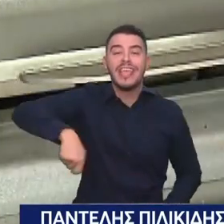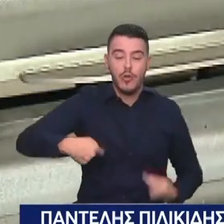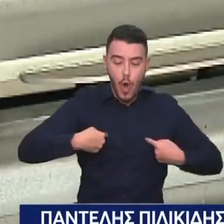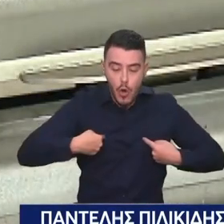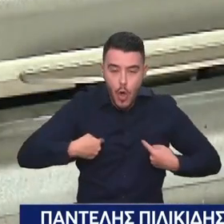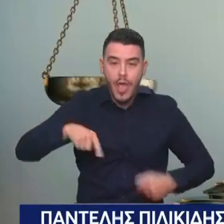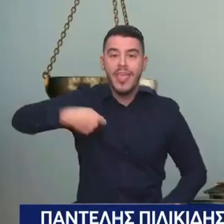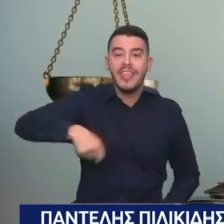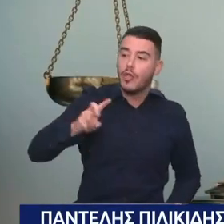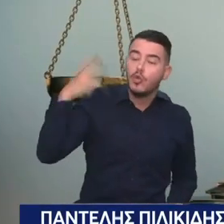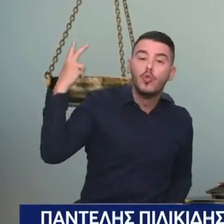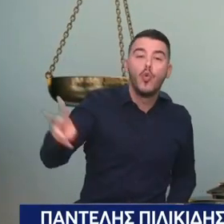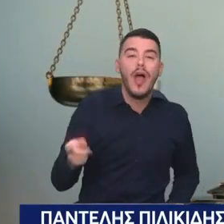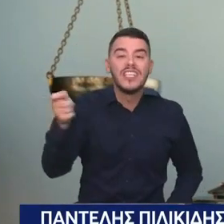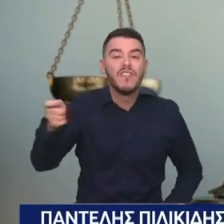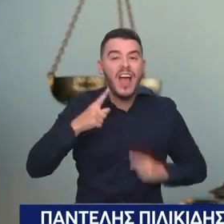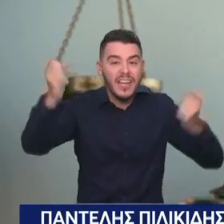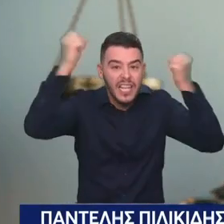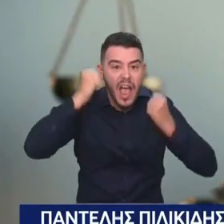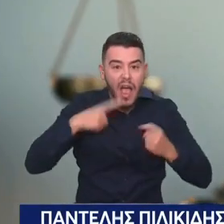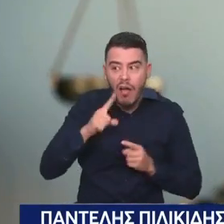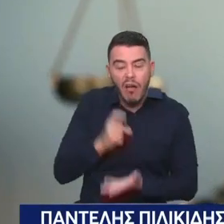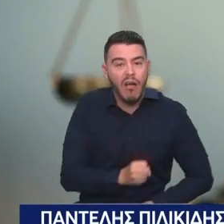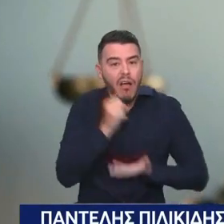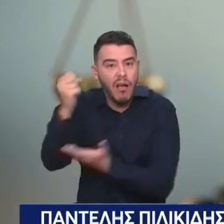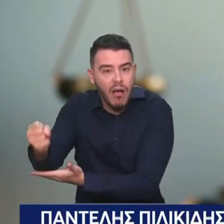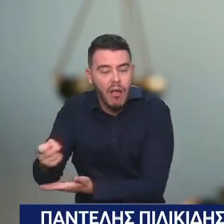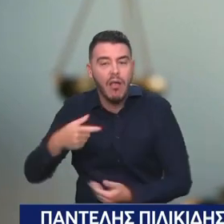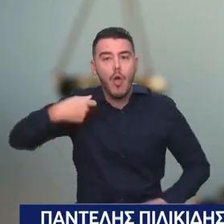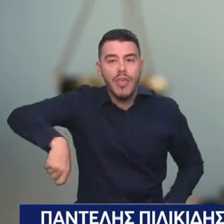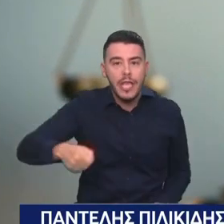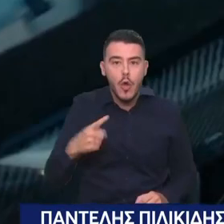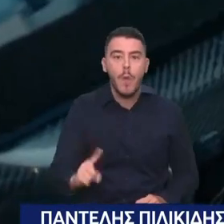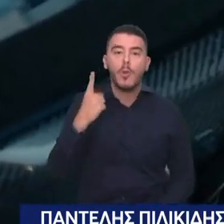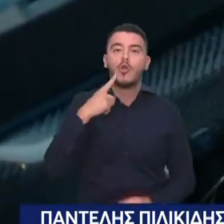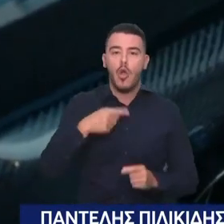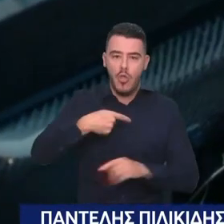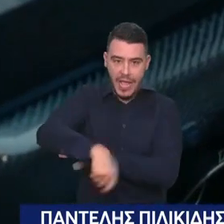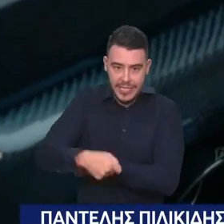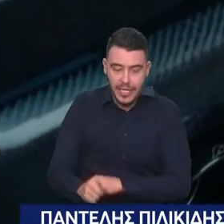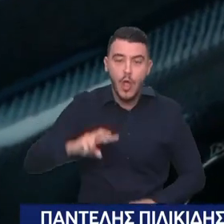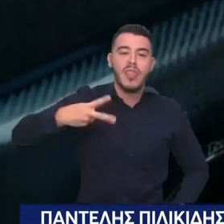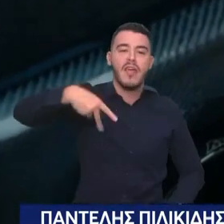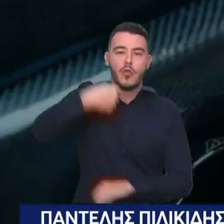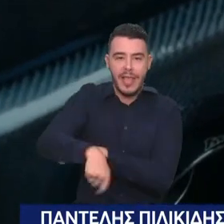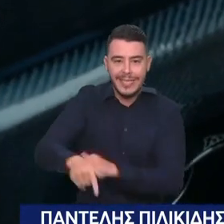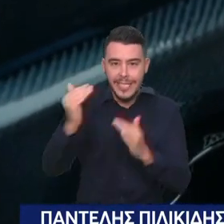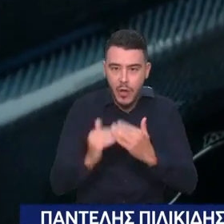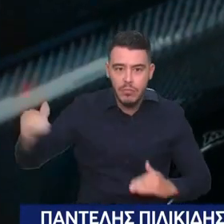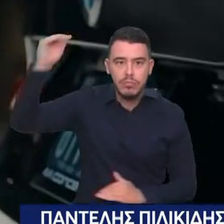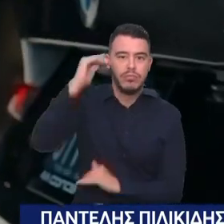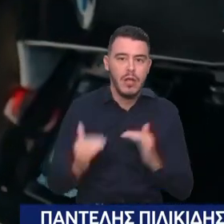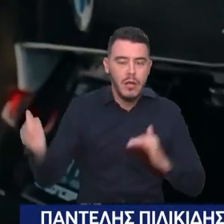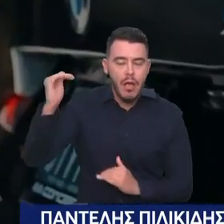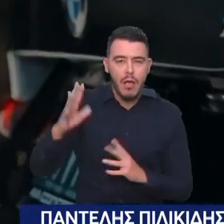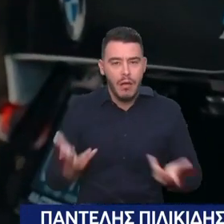δικαστήρια, πρωτόδικα, δικηγόρο για να πάω στο εφετείο, δικηγόρο για να πάω στον Άριο Πάγο και τέλος, θα το τονίσω, πλήρωσα, μου βεβαίωσαν